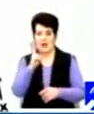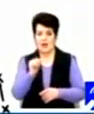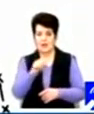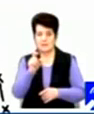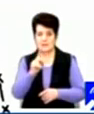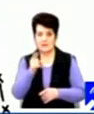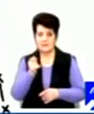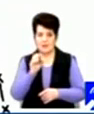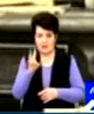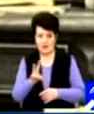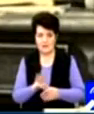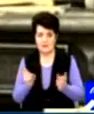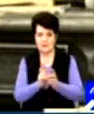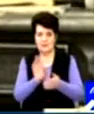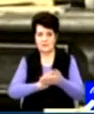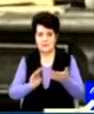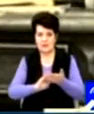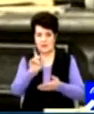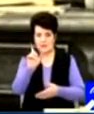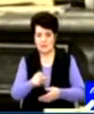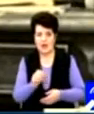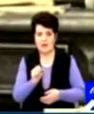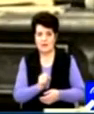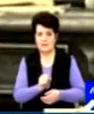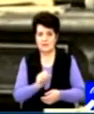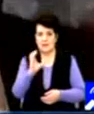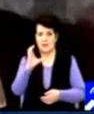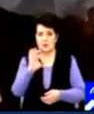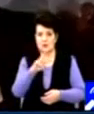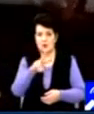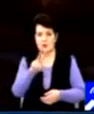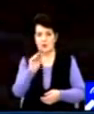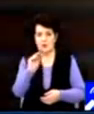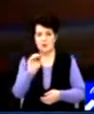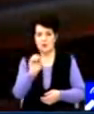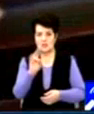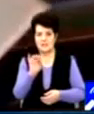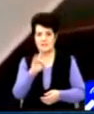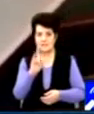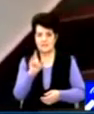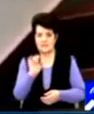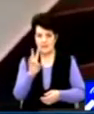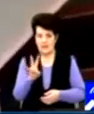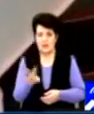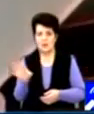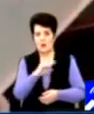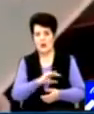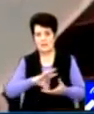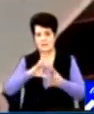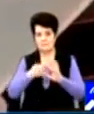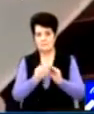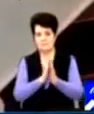Moraru l-a întâlnit pe marele scriitor și disident rus Alexander Solzhenitsyn, de la care păstrează și astăzi toate volumele